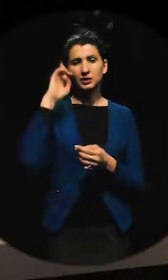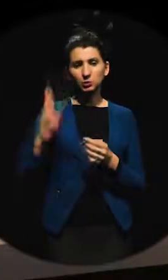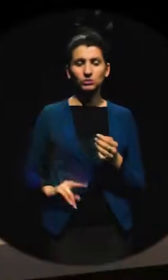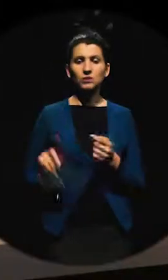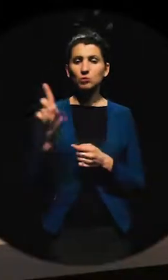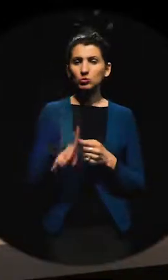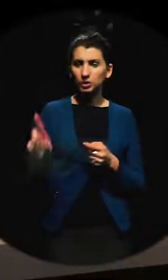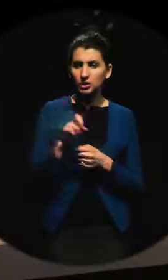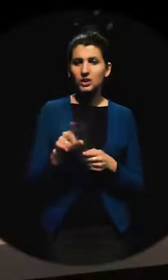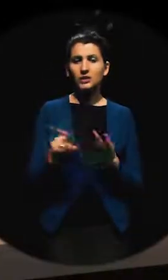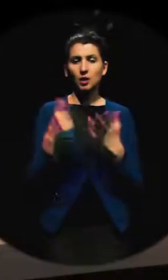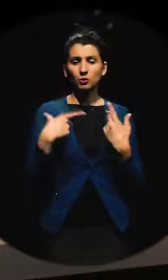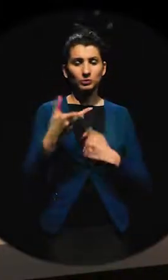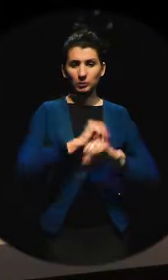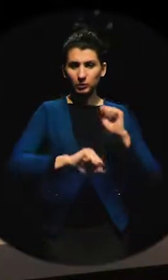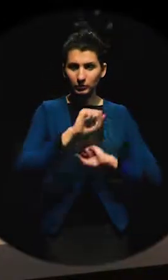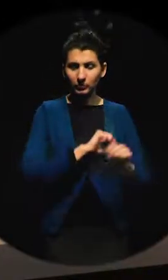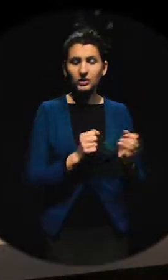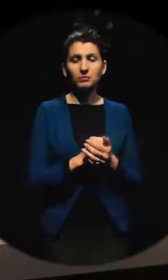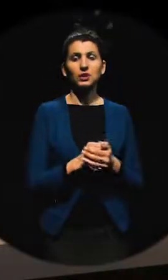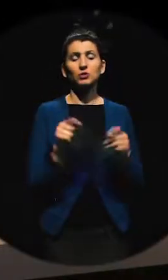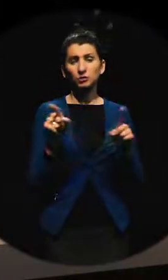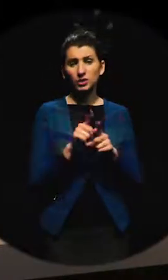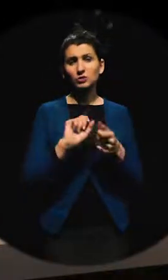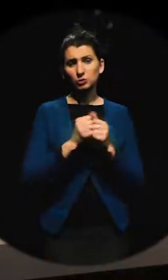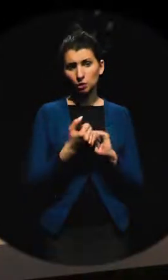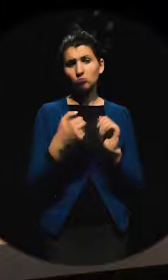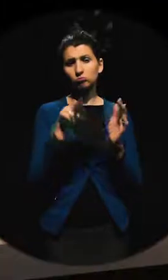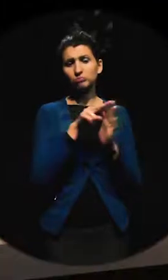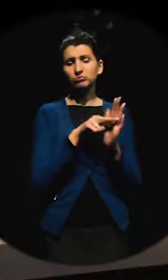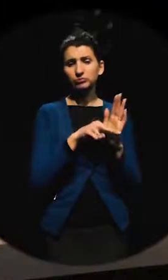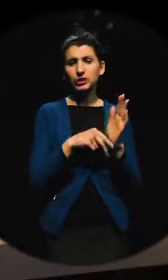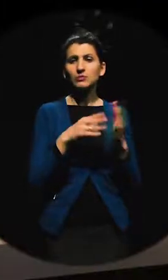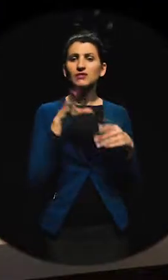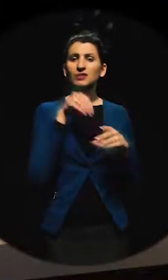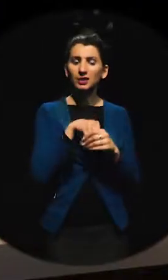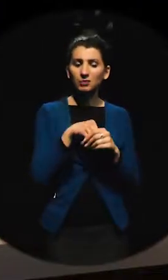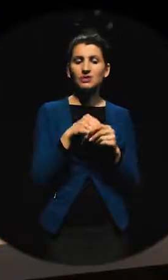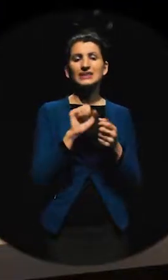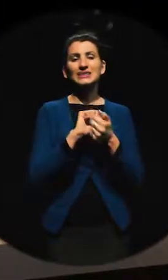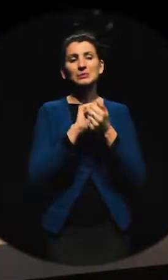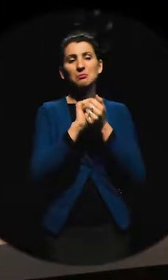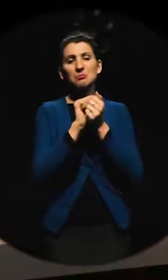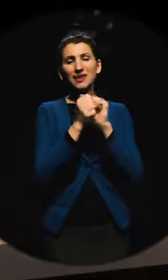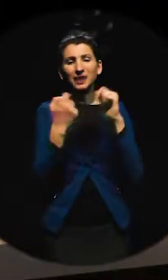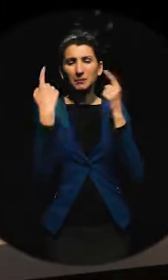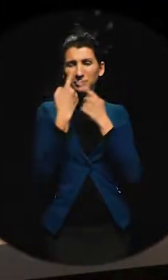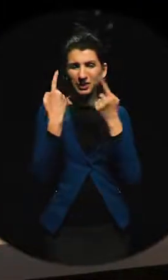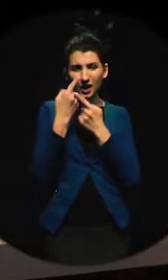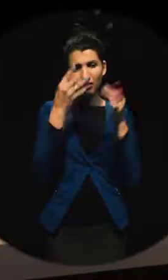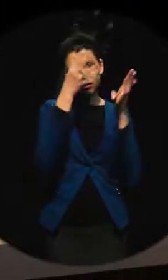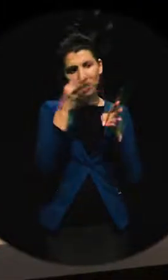dla osób z niepełnosprawnościami, idą też postulaty związane właśnie ze zmianą postrzegania osób